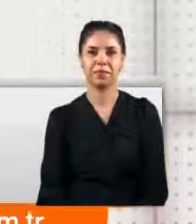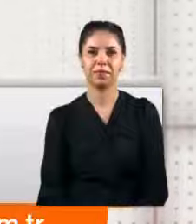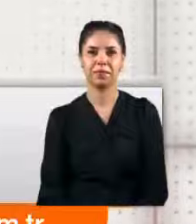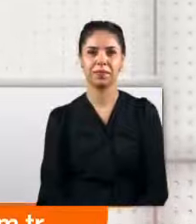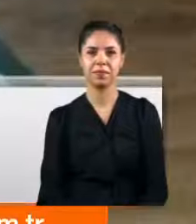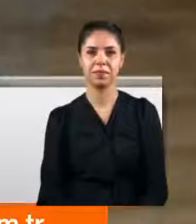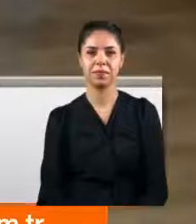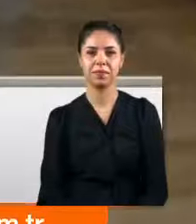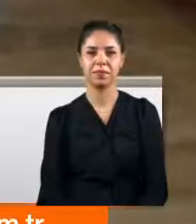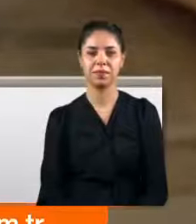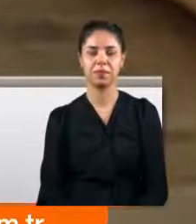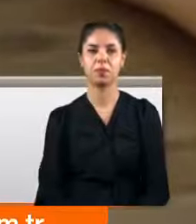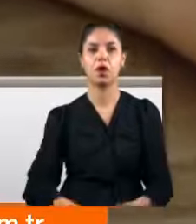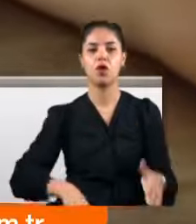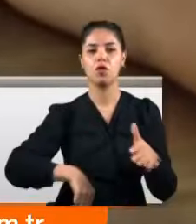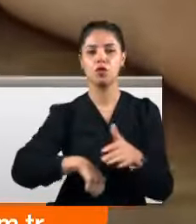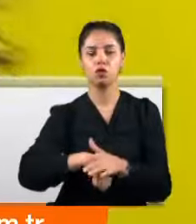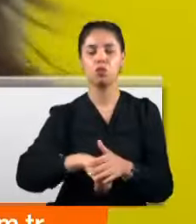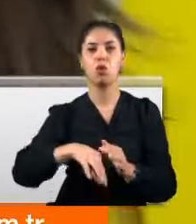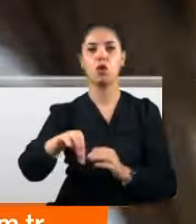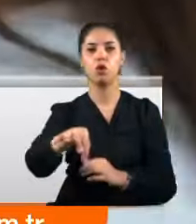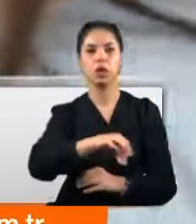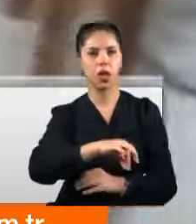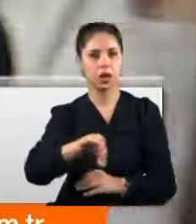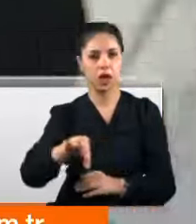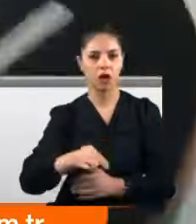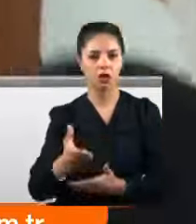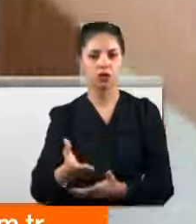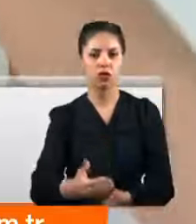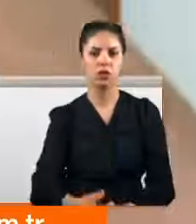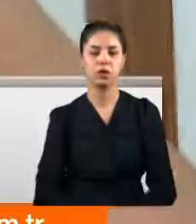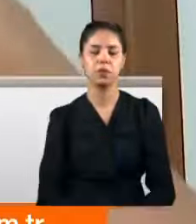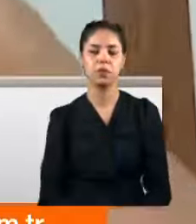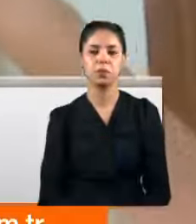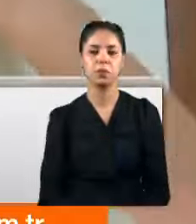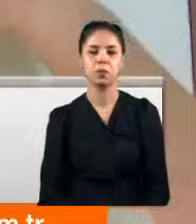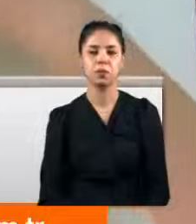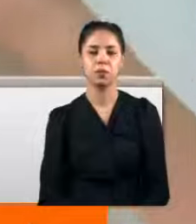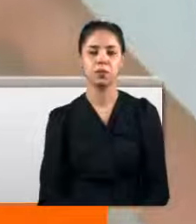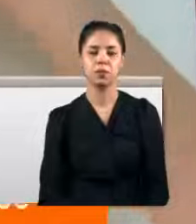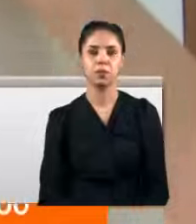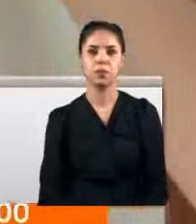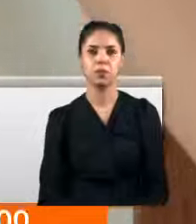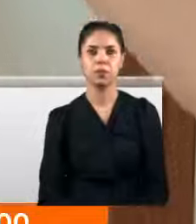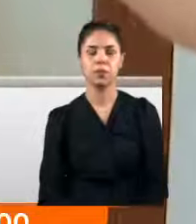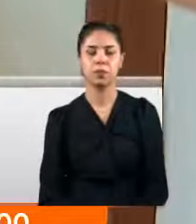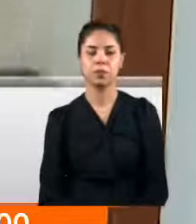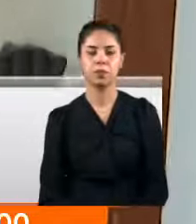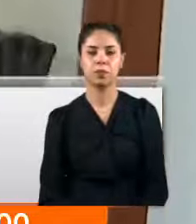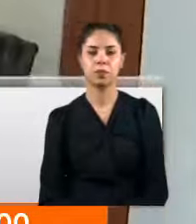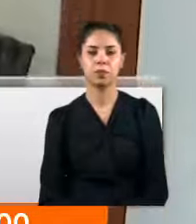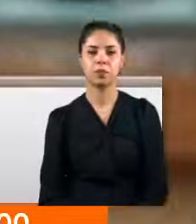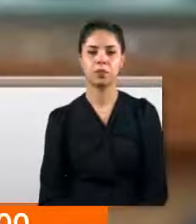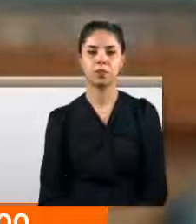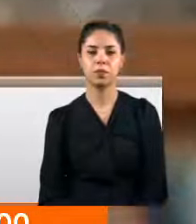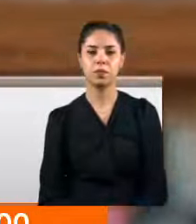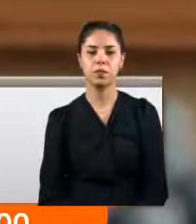mevcut futboldan satranca piyonlar tek gidebiliyor yedikleri zaman çapraz